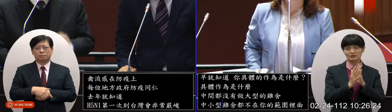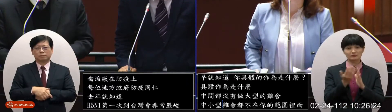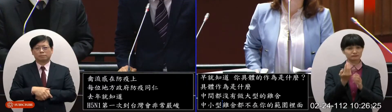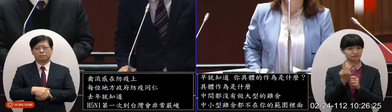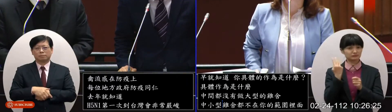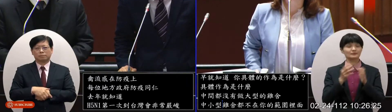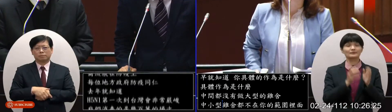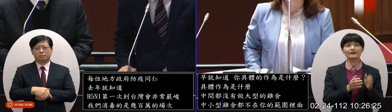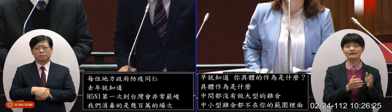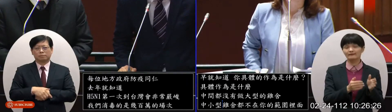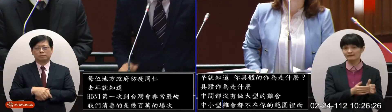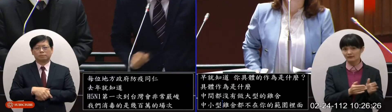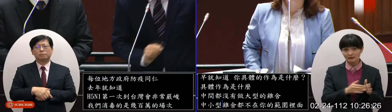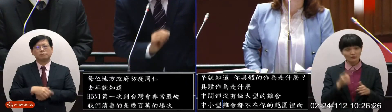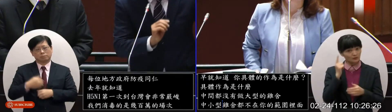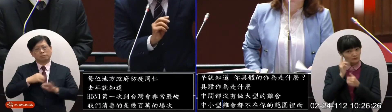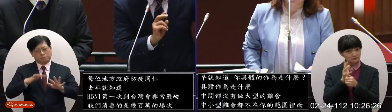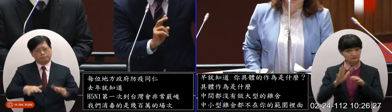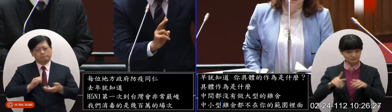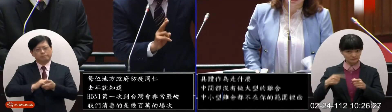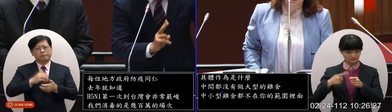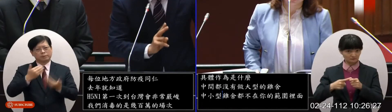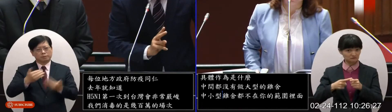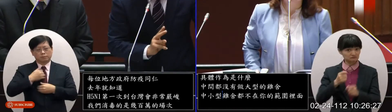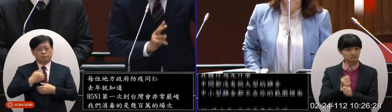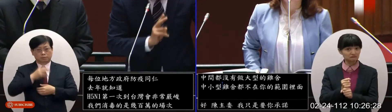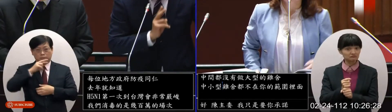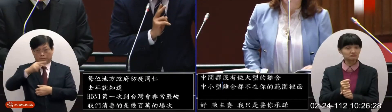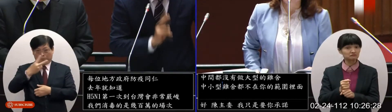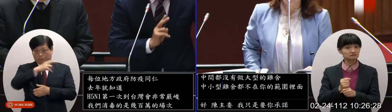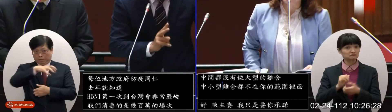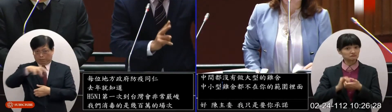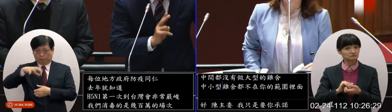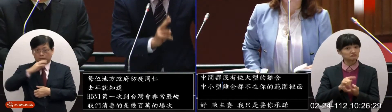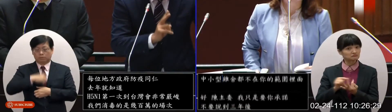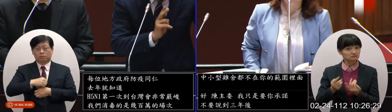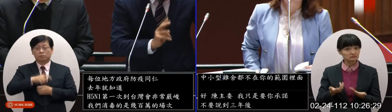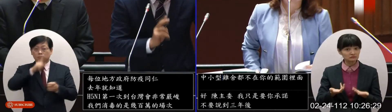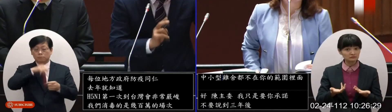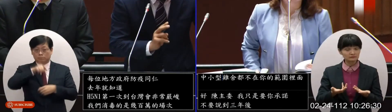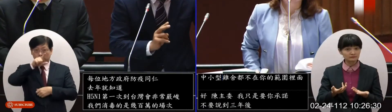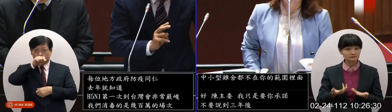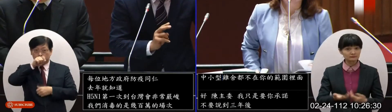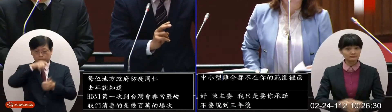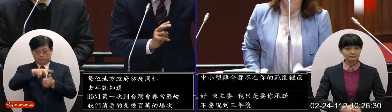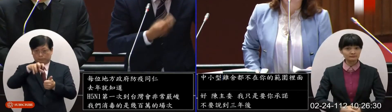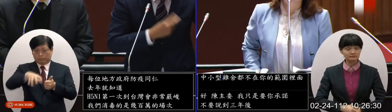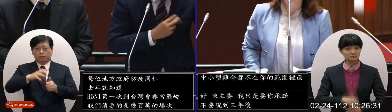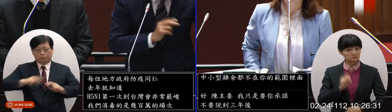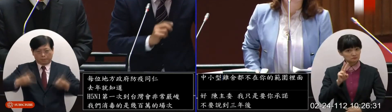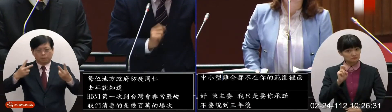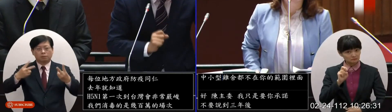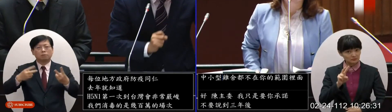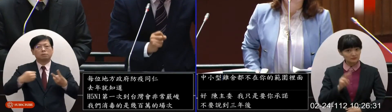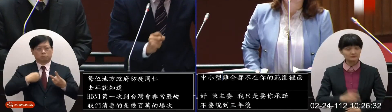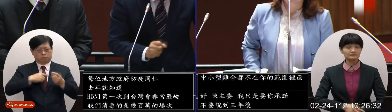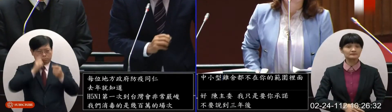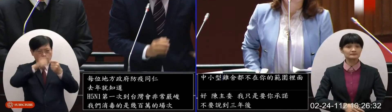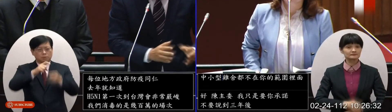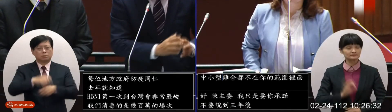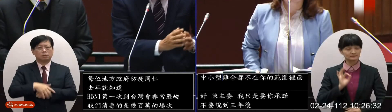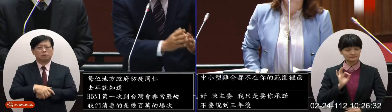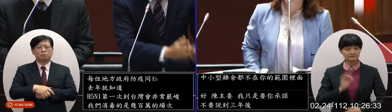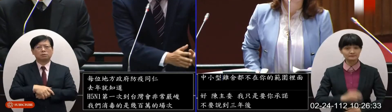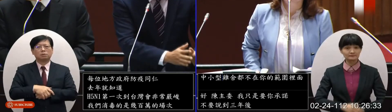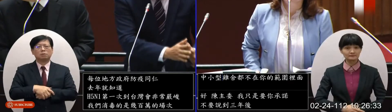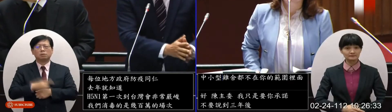成哪些事情？ 我们至少会应该有200场的家禽场的改善。 OK， 那这个是我们的目标，